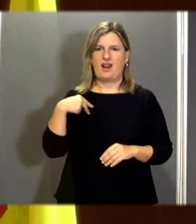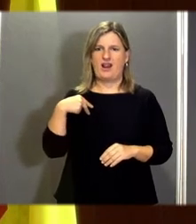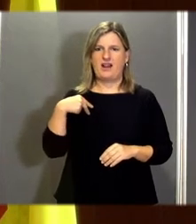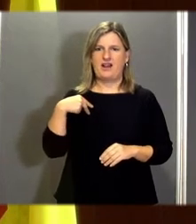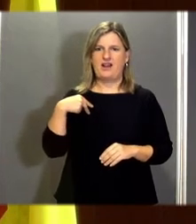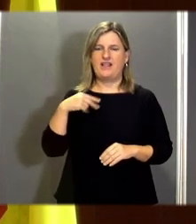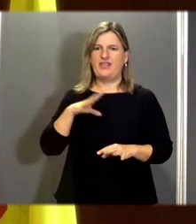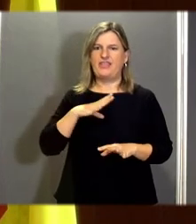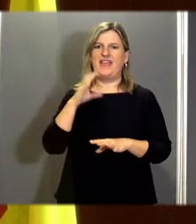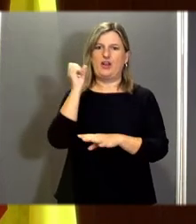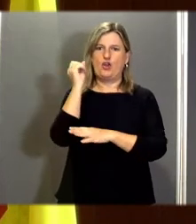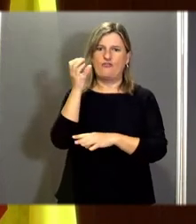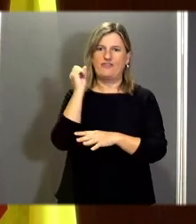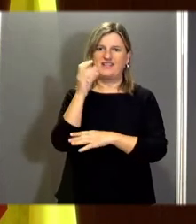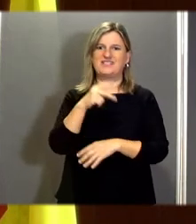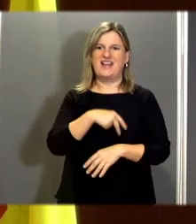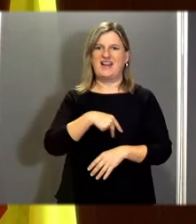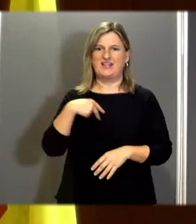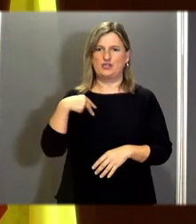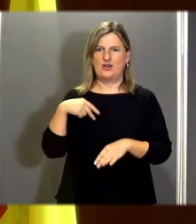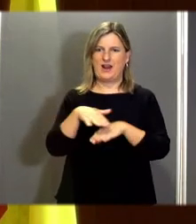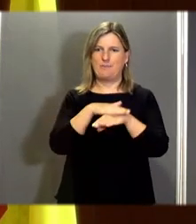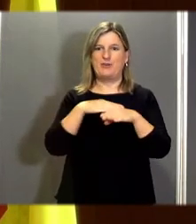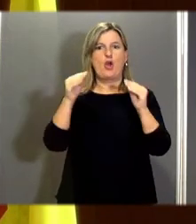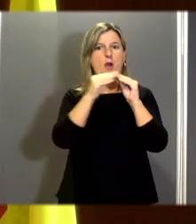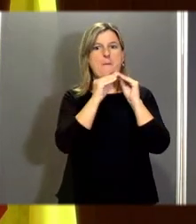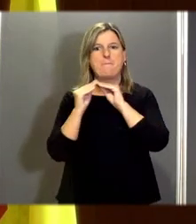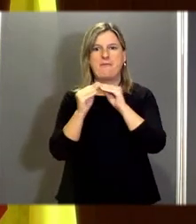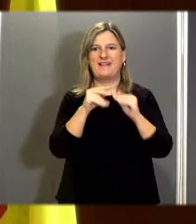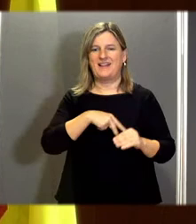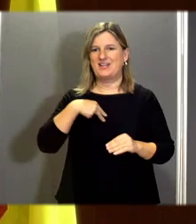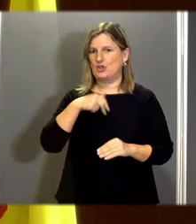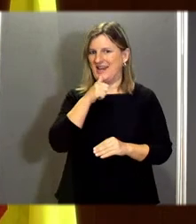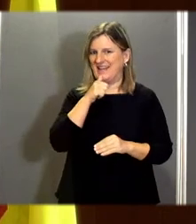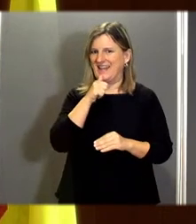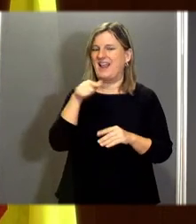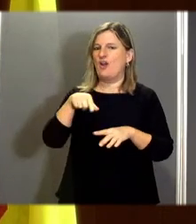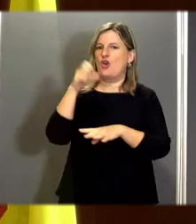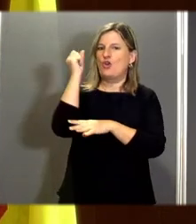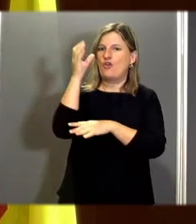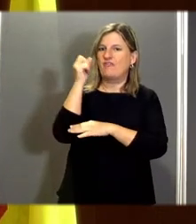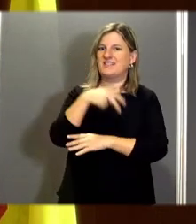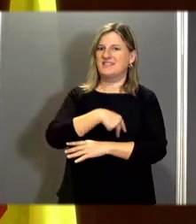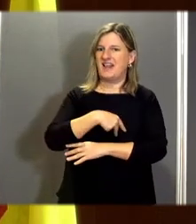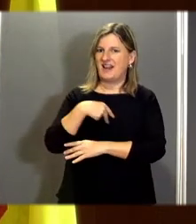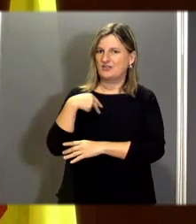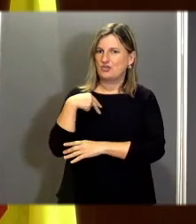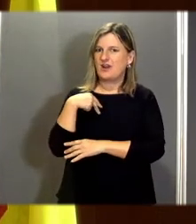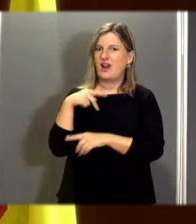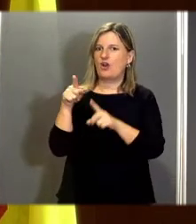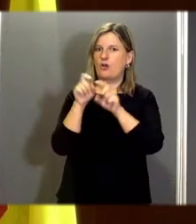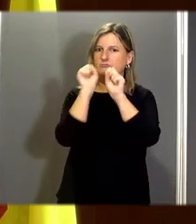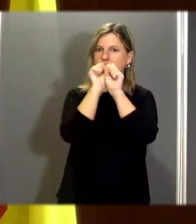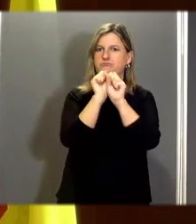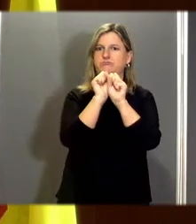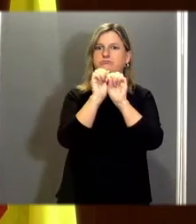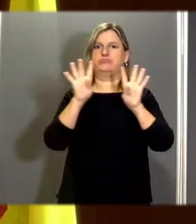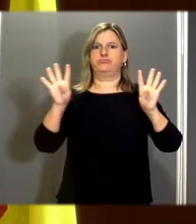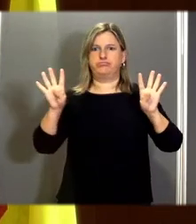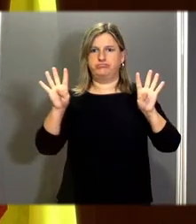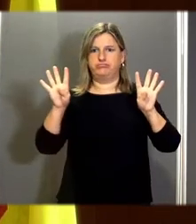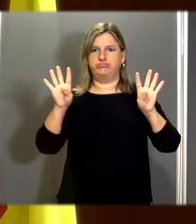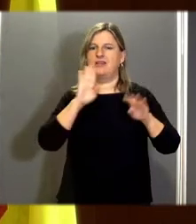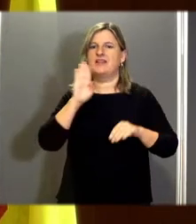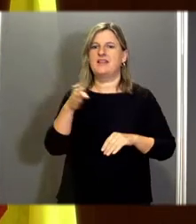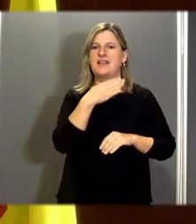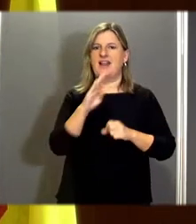de la conferència nacional, perdó, que encara no és pacte nacional, per fer-nos una... per cantar